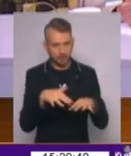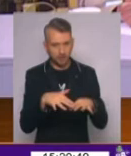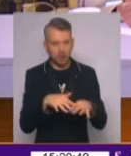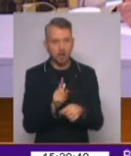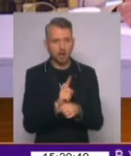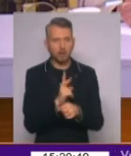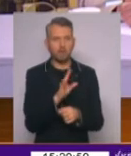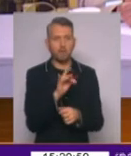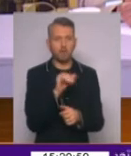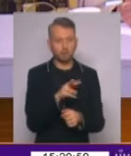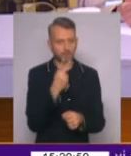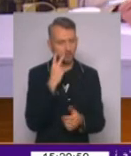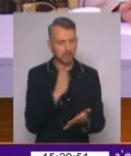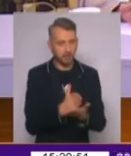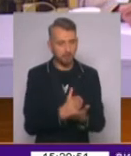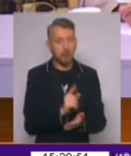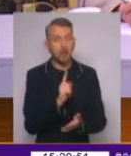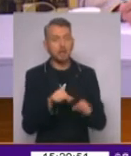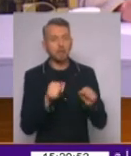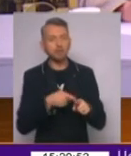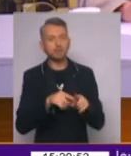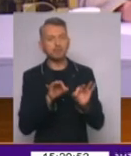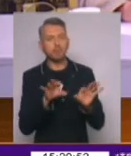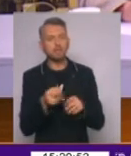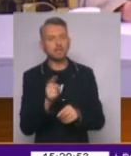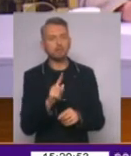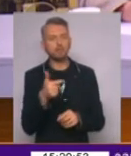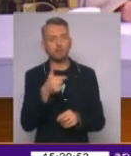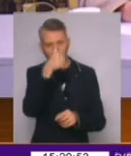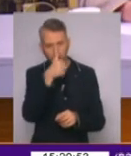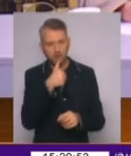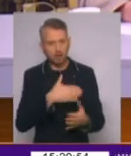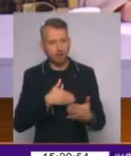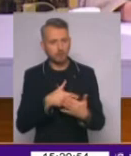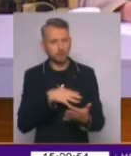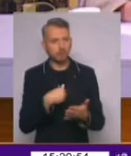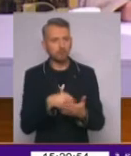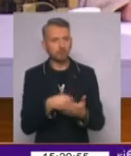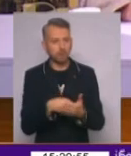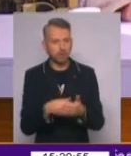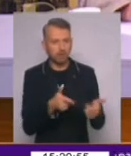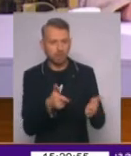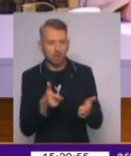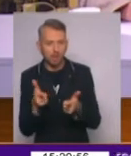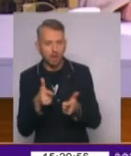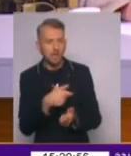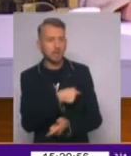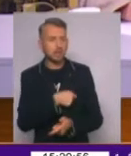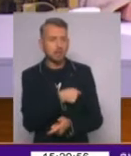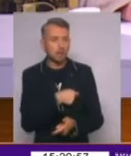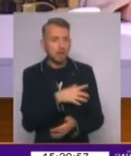завжди на засіданнях є. Але можу це пояснити тим, що в грудні дуже активний був бюджетний процес. Відповідно, депутати були,